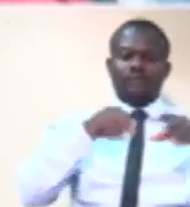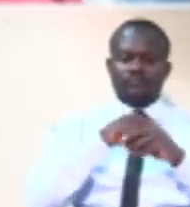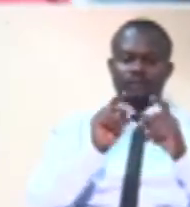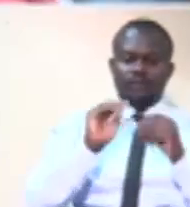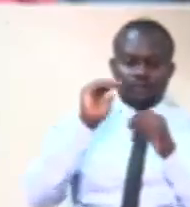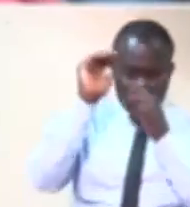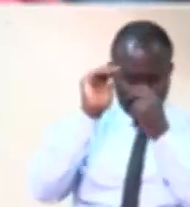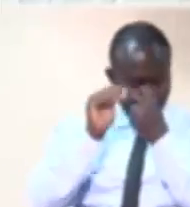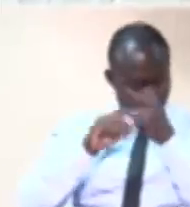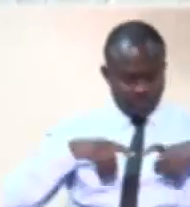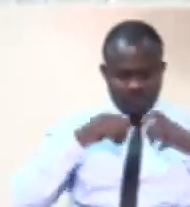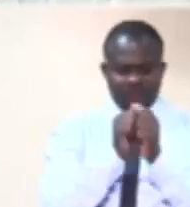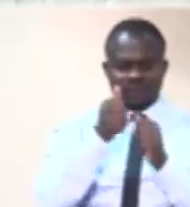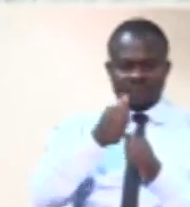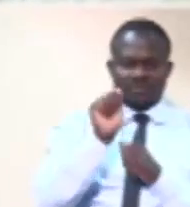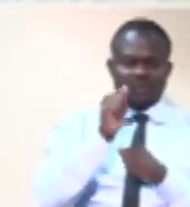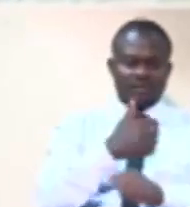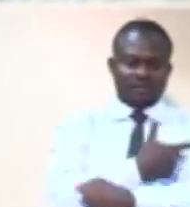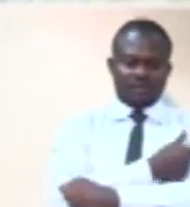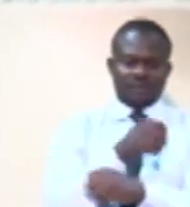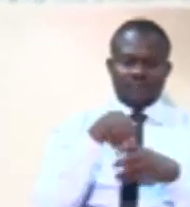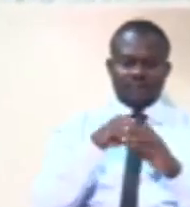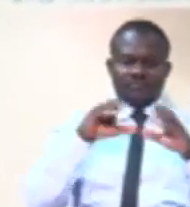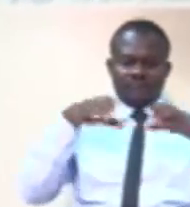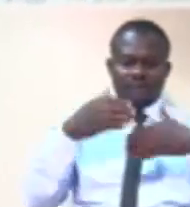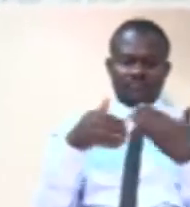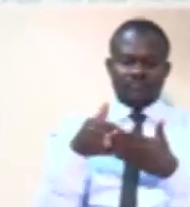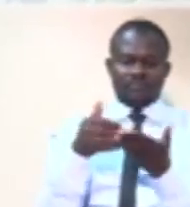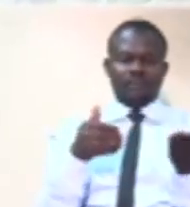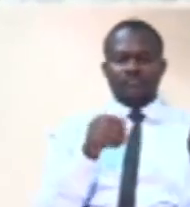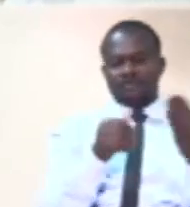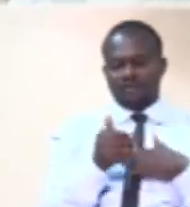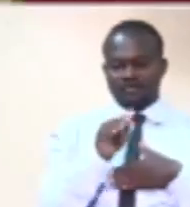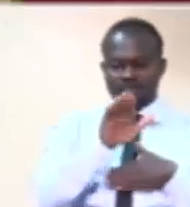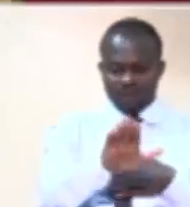bakuze babana narwo, bityo gukingira abari muri iki cyiciro akaba ari indi ntambwe